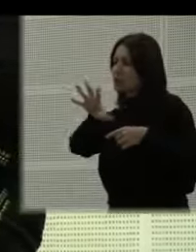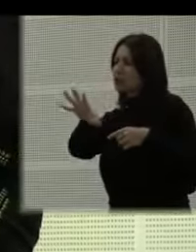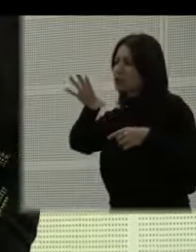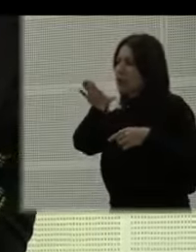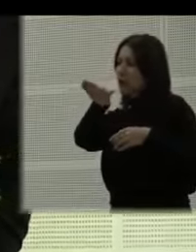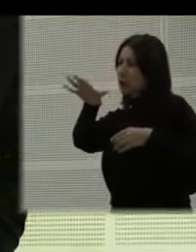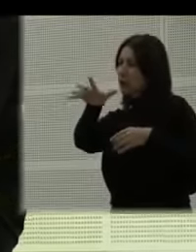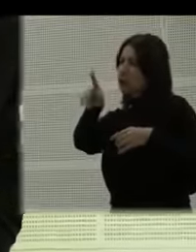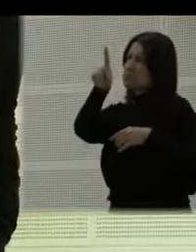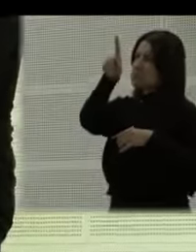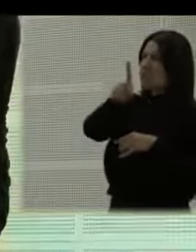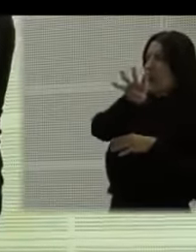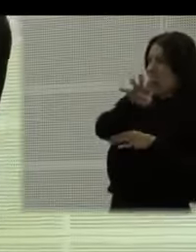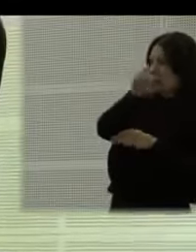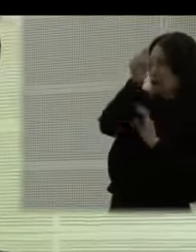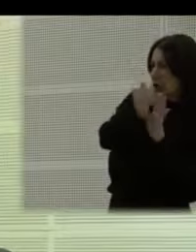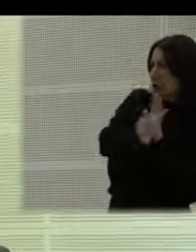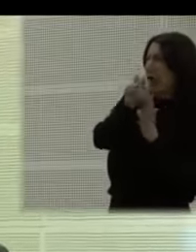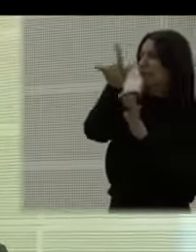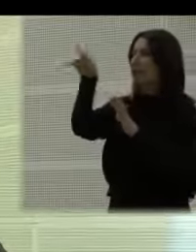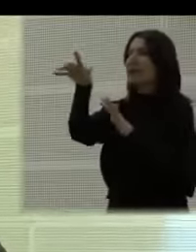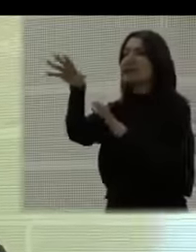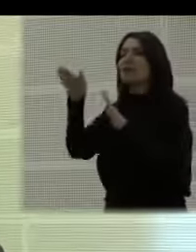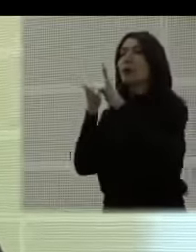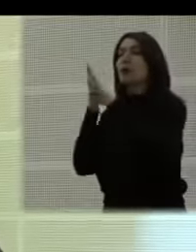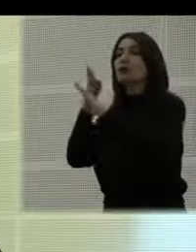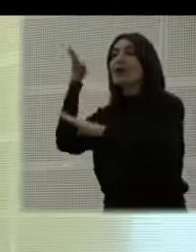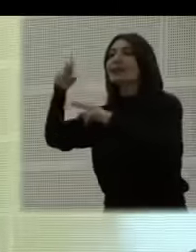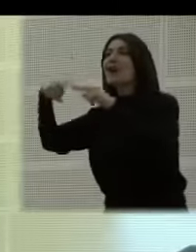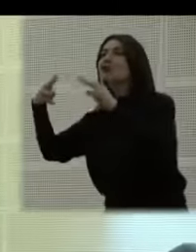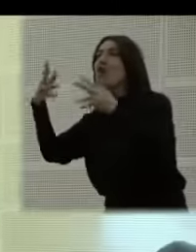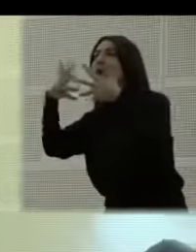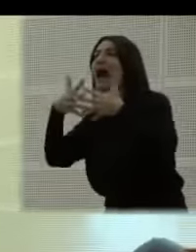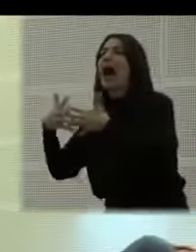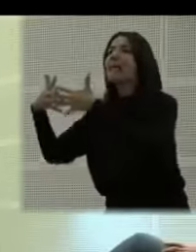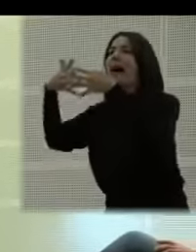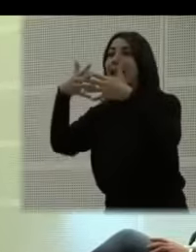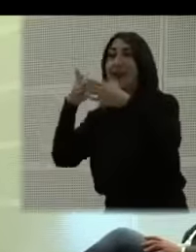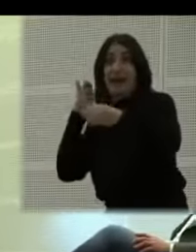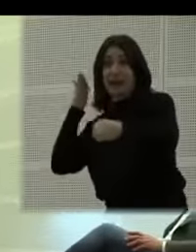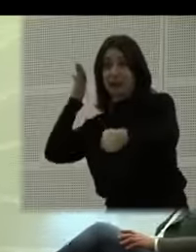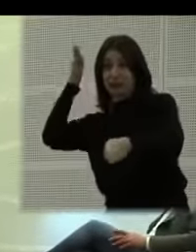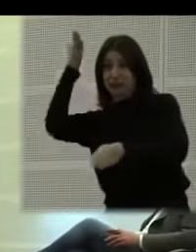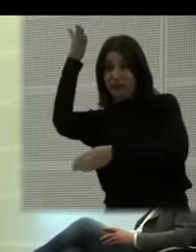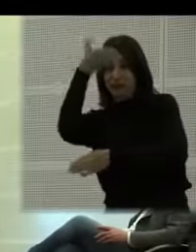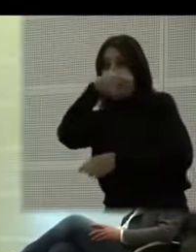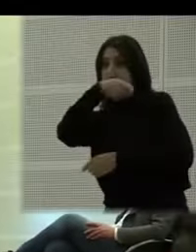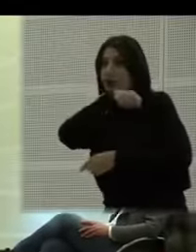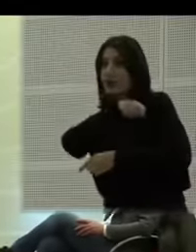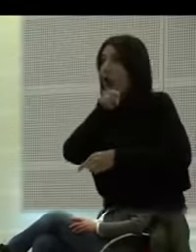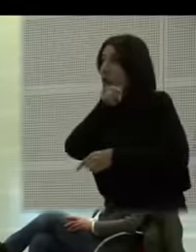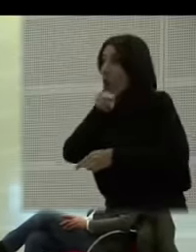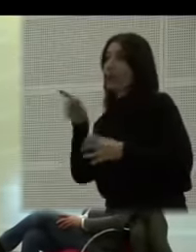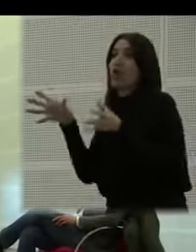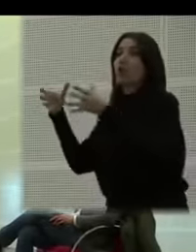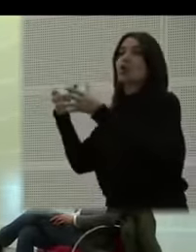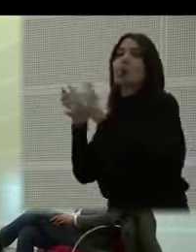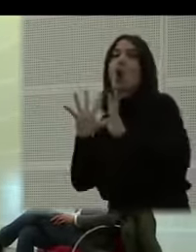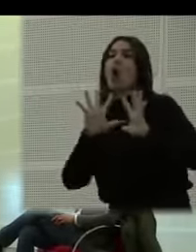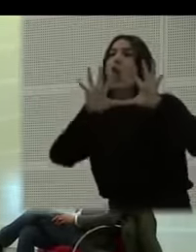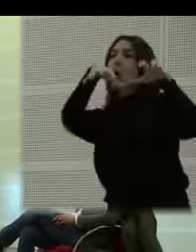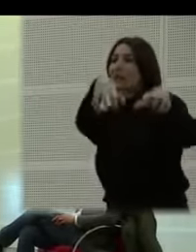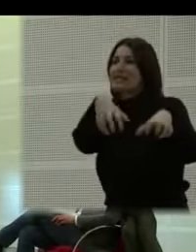fine 400, inizio 500, quando si andavano a scoprire le Americhe. E allora questi conquistadores